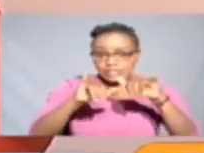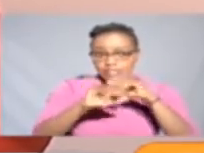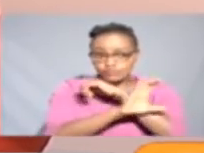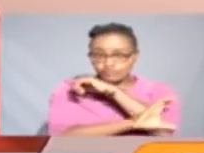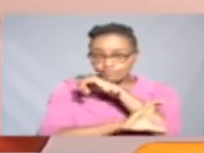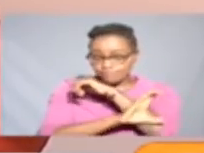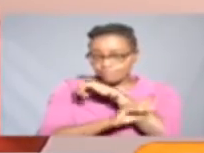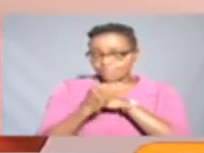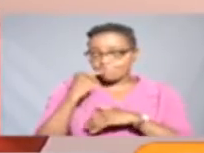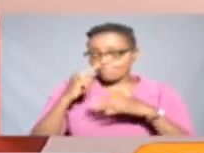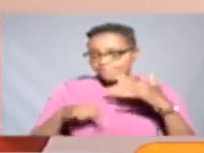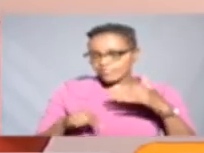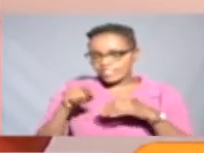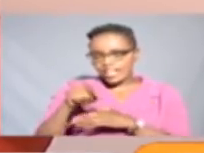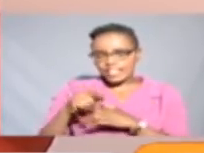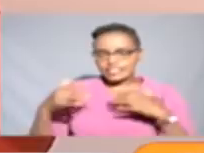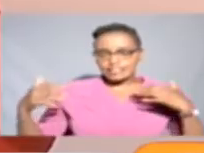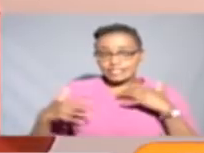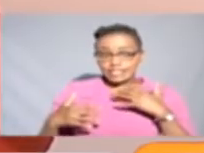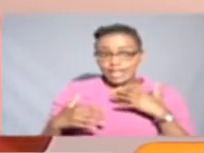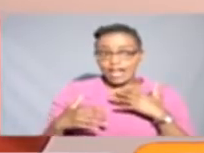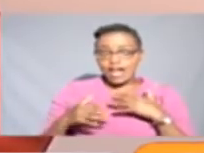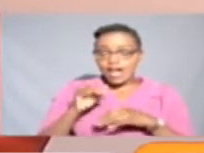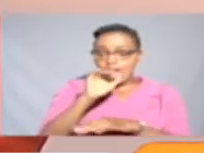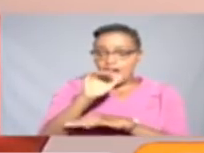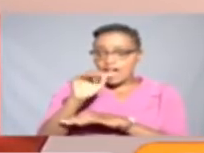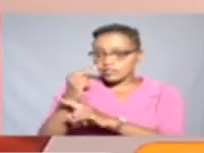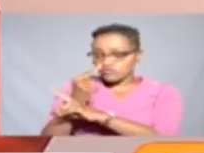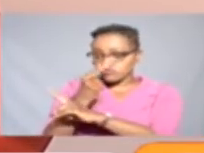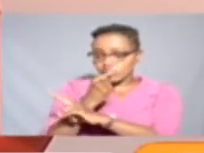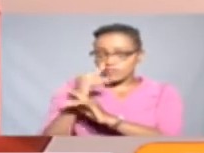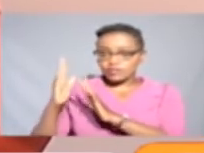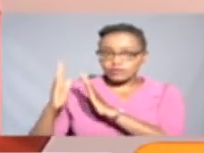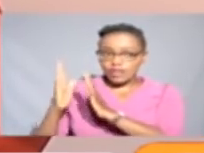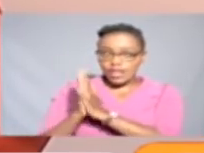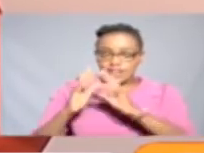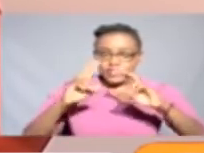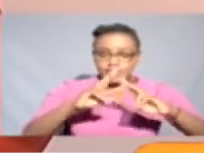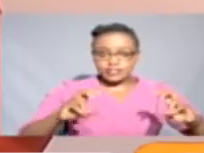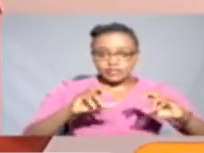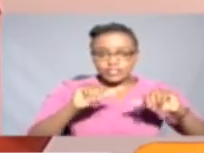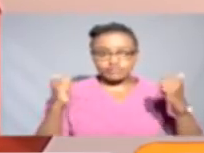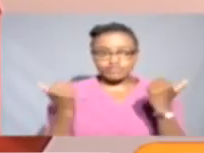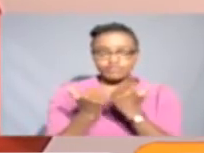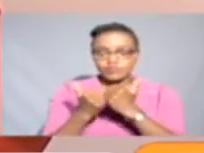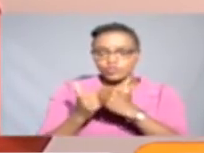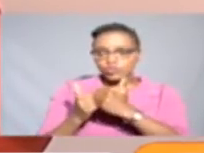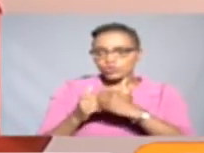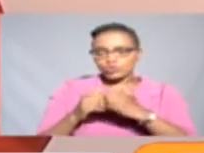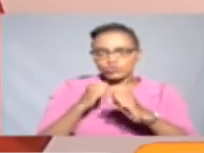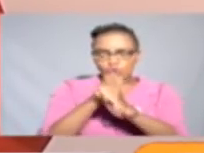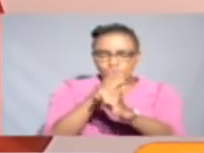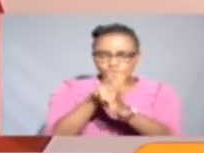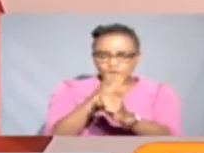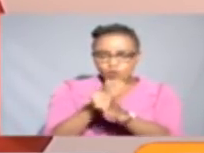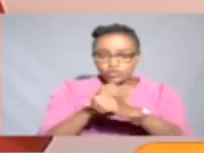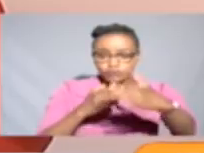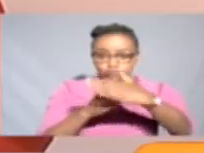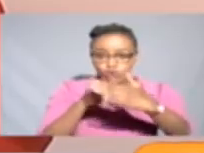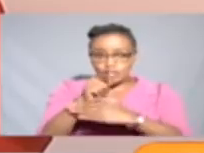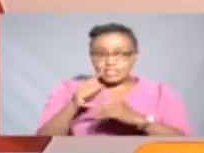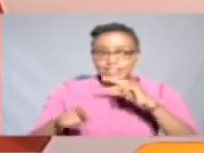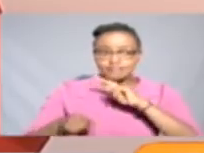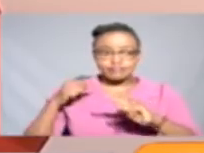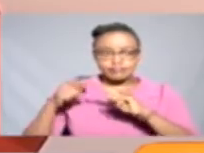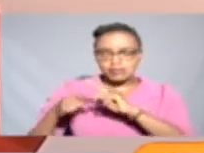visa vya mauaji nchini vinaogofya, huku akiziagiza idara za usalama na uchunguzi kufanya hima kuzuia maafa zaidi. Haya yanajiri huku visa